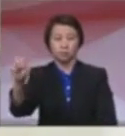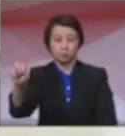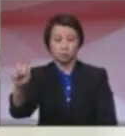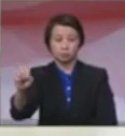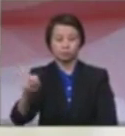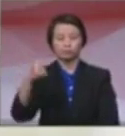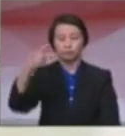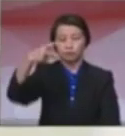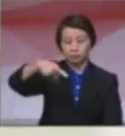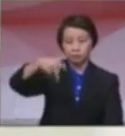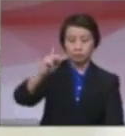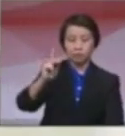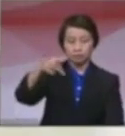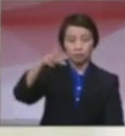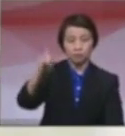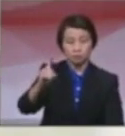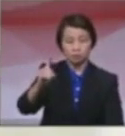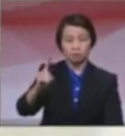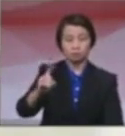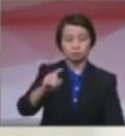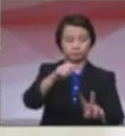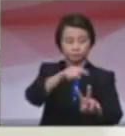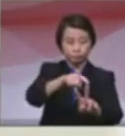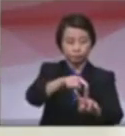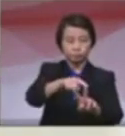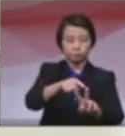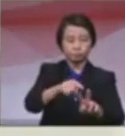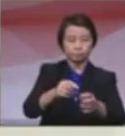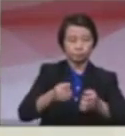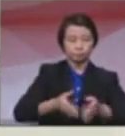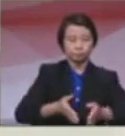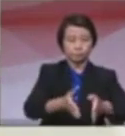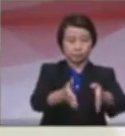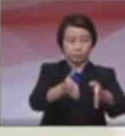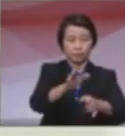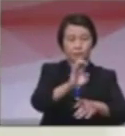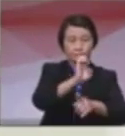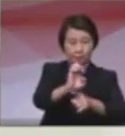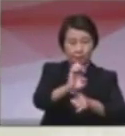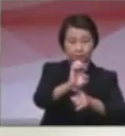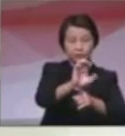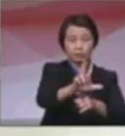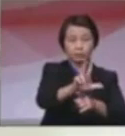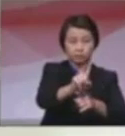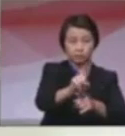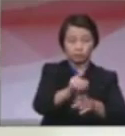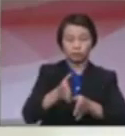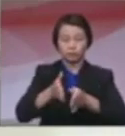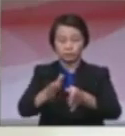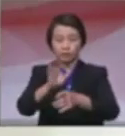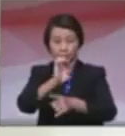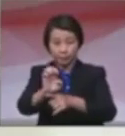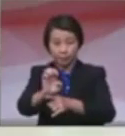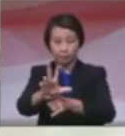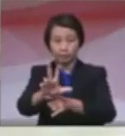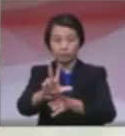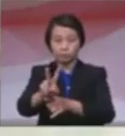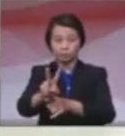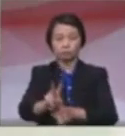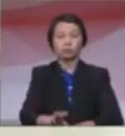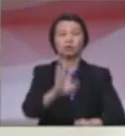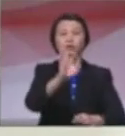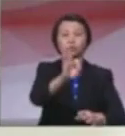PKPD Flat Sungai Emas, Jalan Emas 31 dan Jalan Emas 32 melibatkan 7